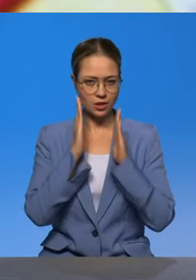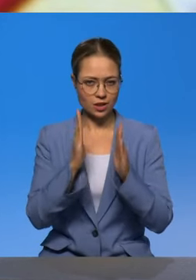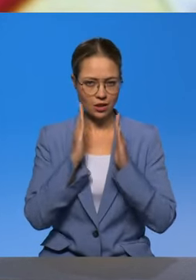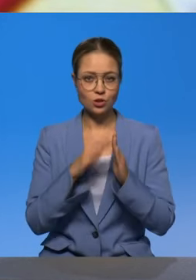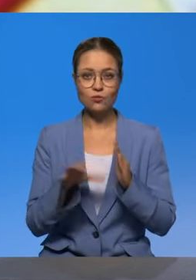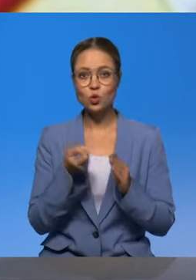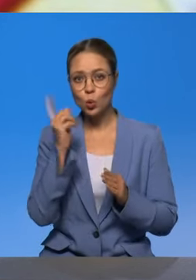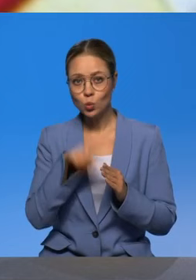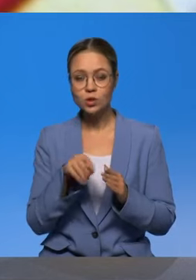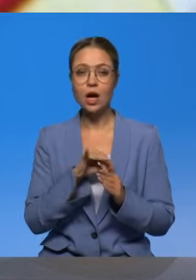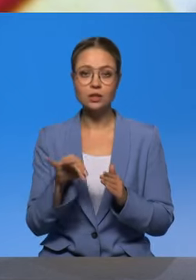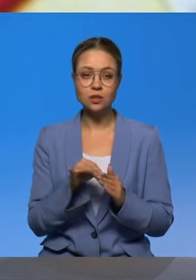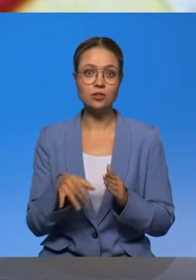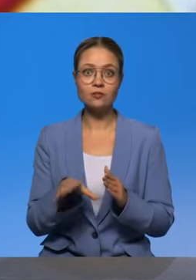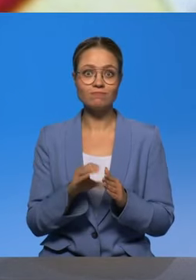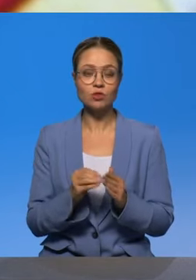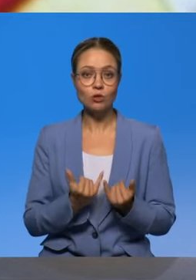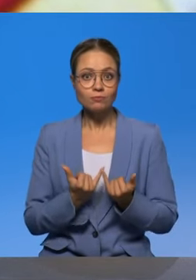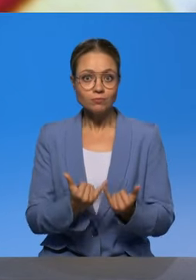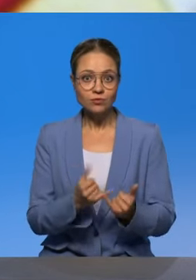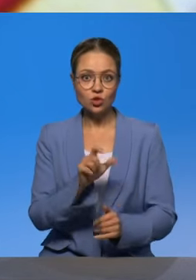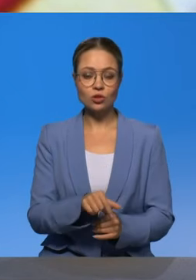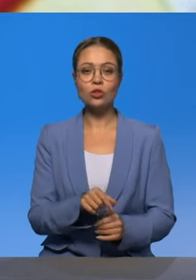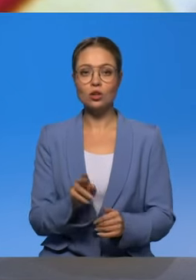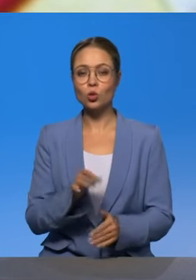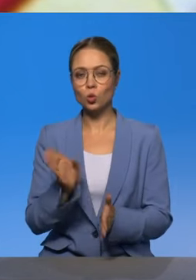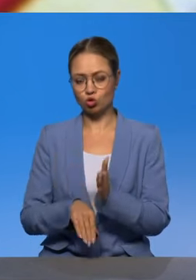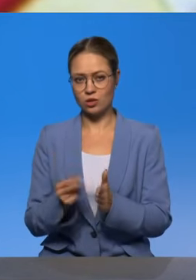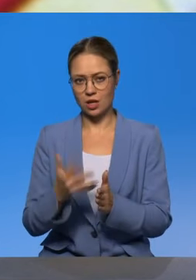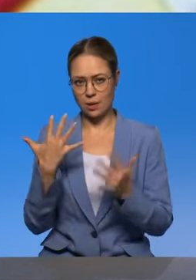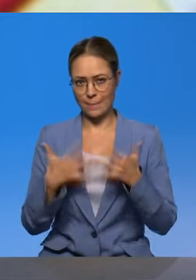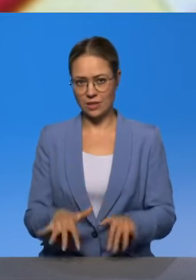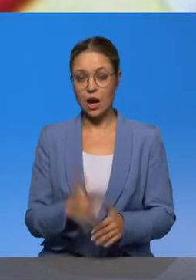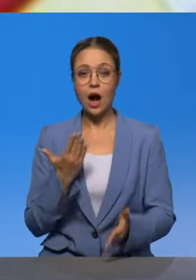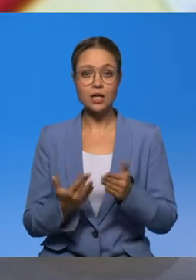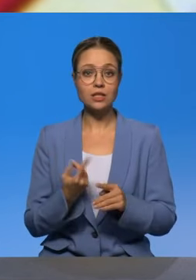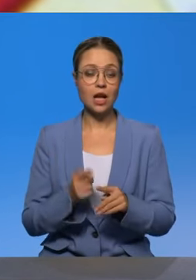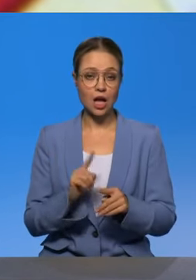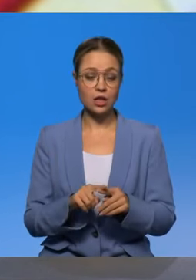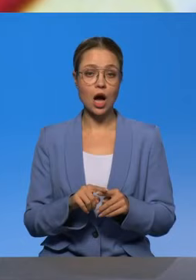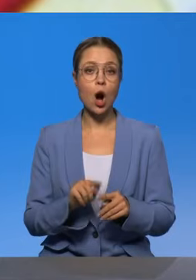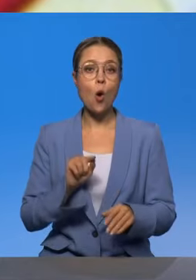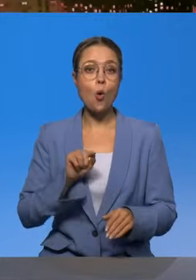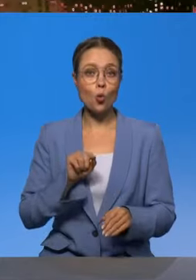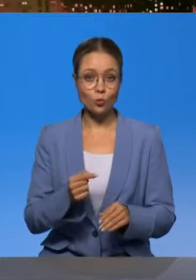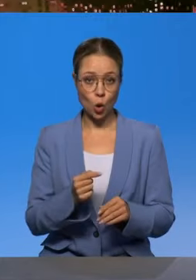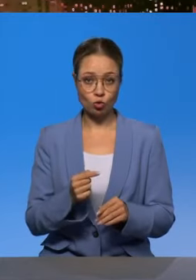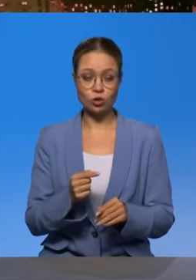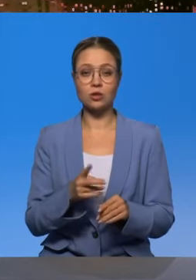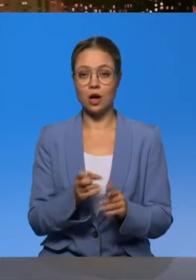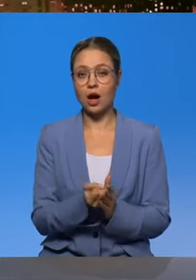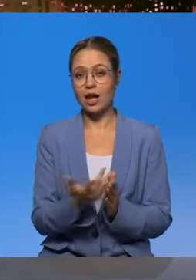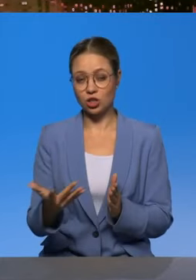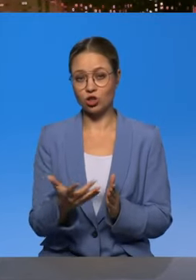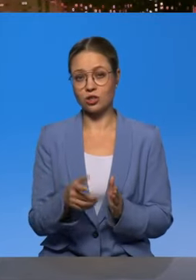быстро превентивные меры сделать, чем потерять такие деньги. А если мы это умножим на количество, на текучесть персонала в компании,